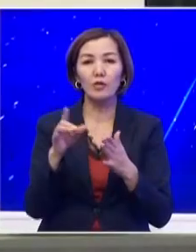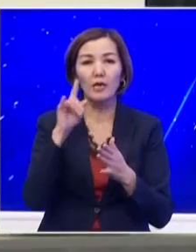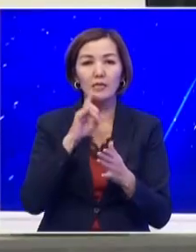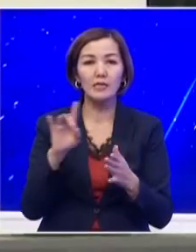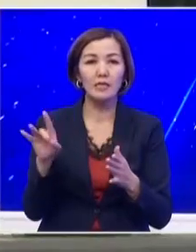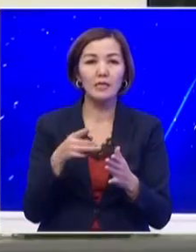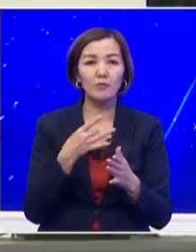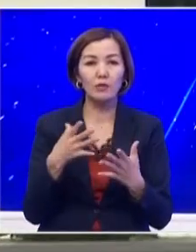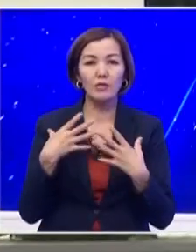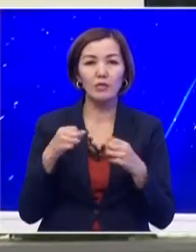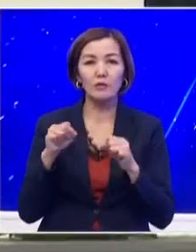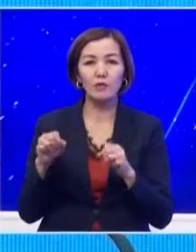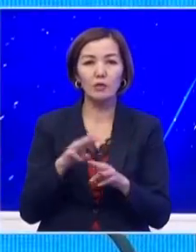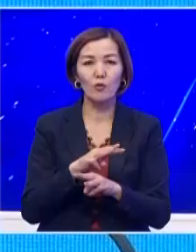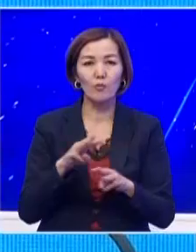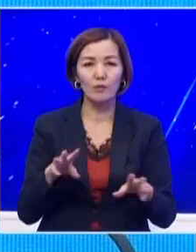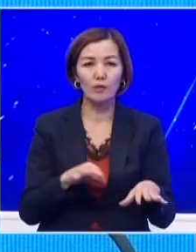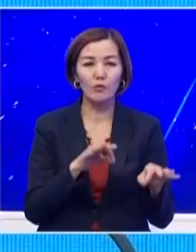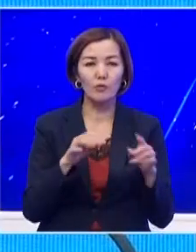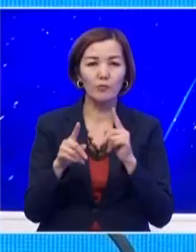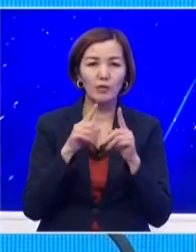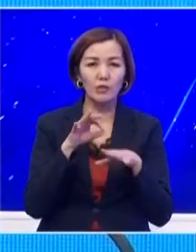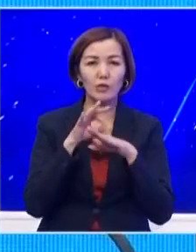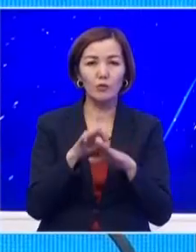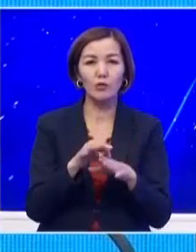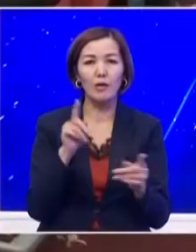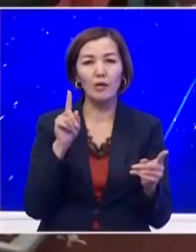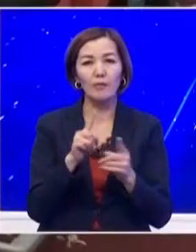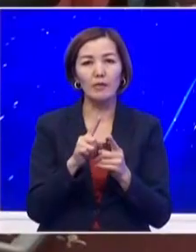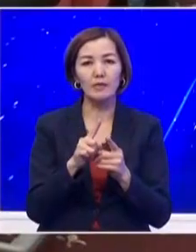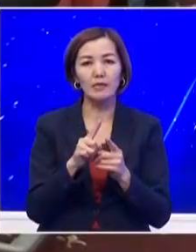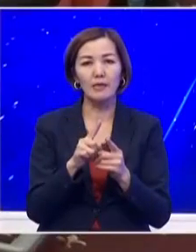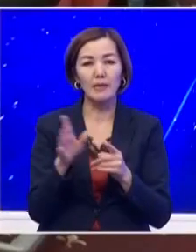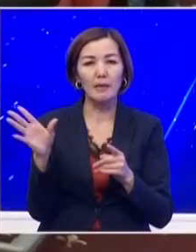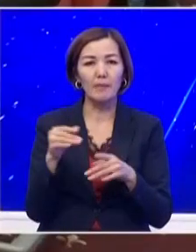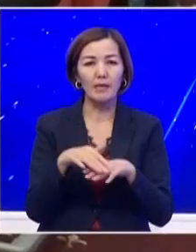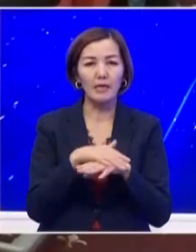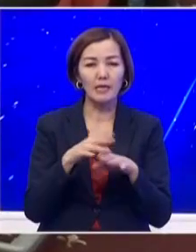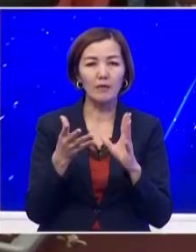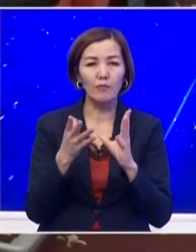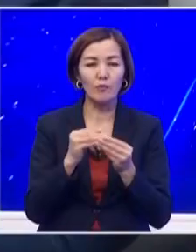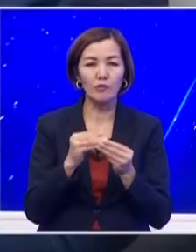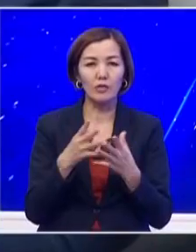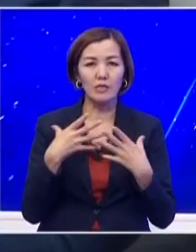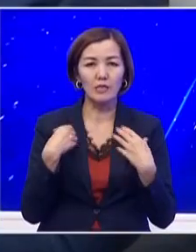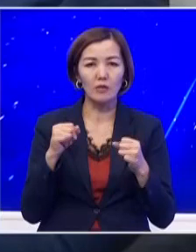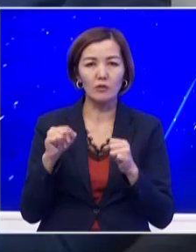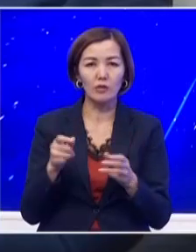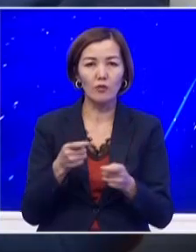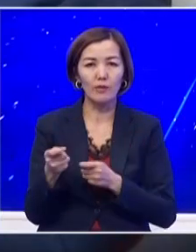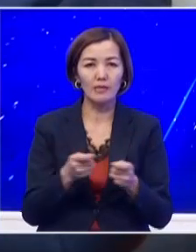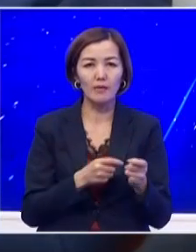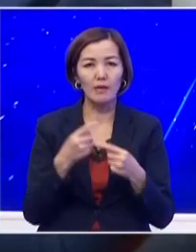Республикасы Денсаулық сақтау министрлігінің көшпелі алқа жиналысы өтті. Басқосуға бүкіл ел бойынша денсаулық сақтау басқармалары